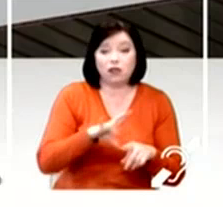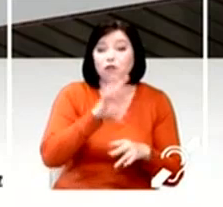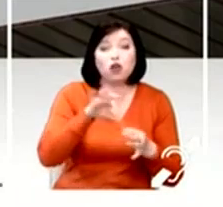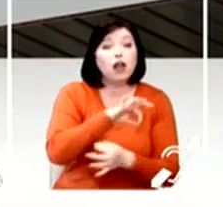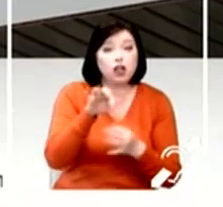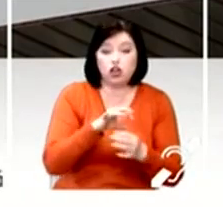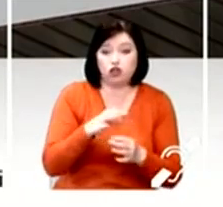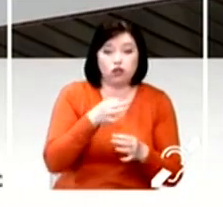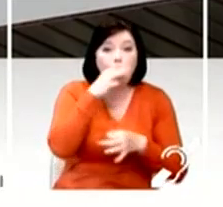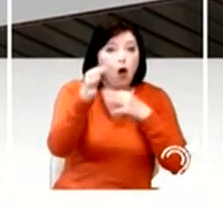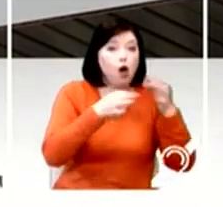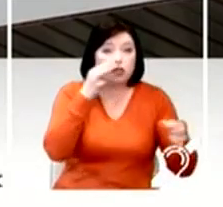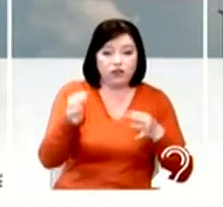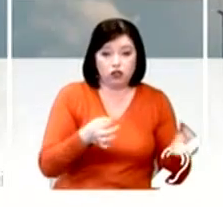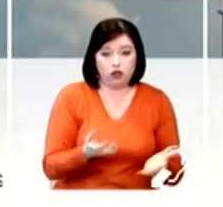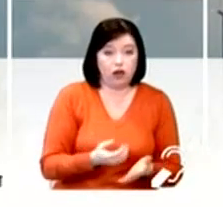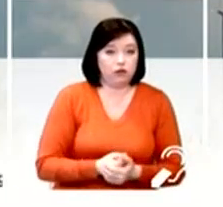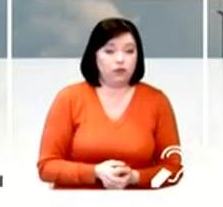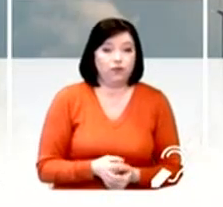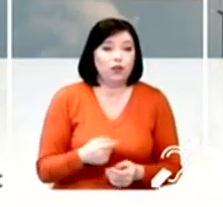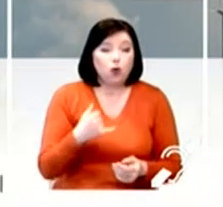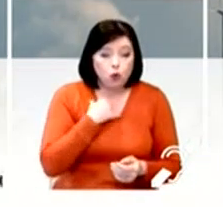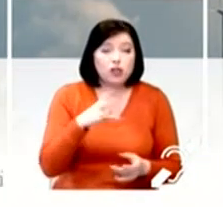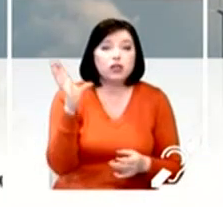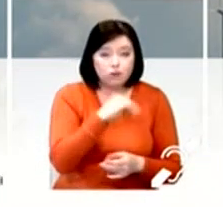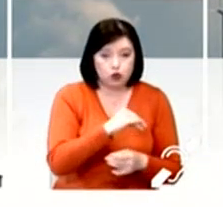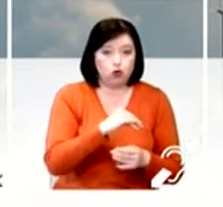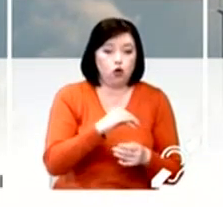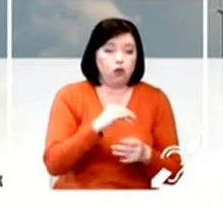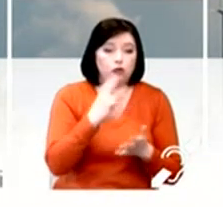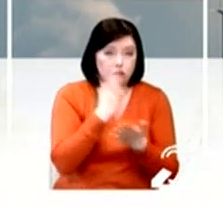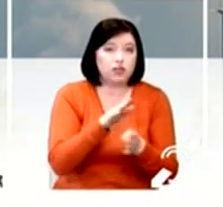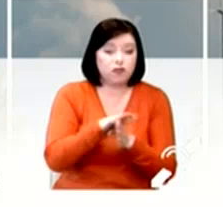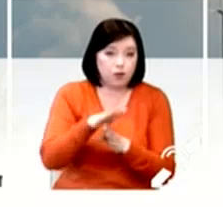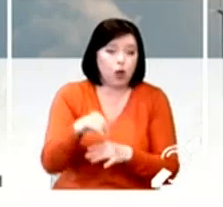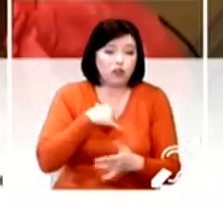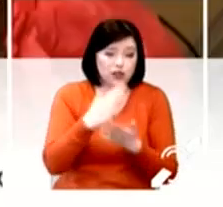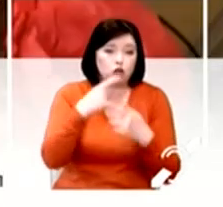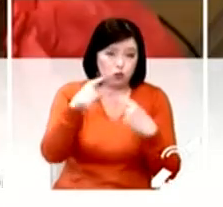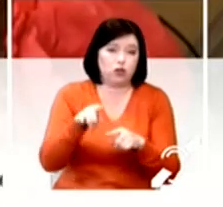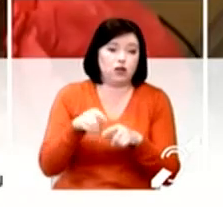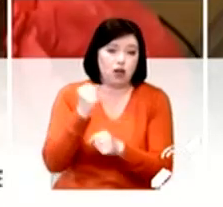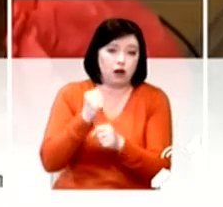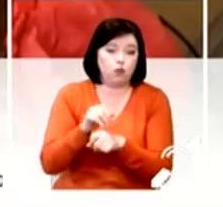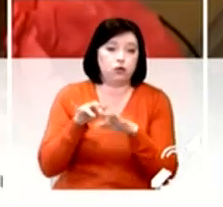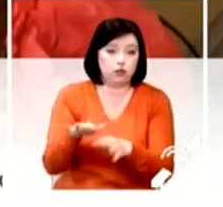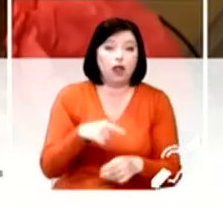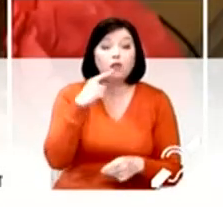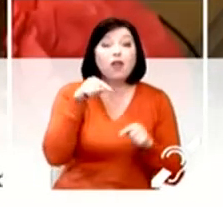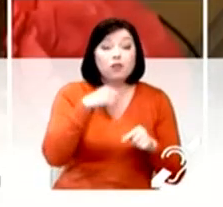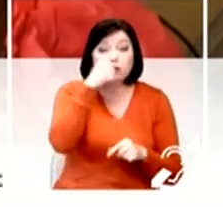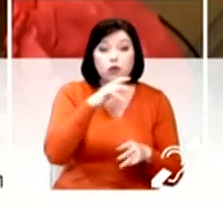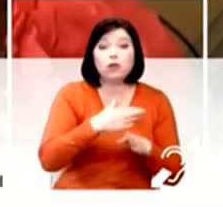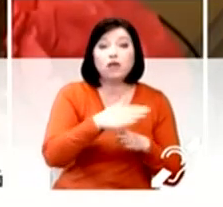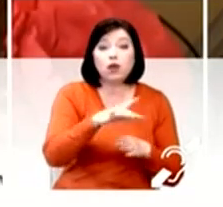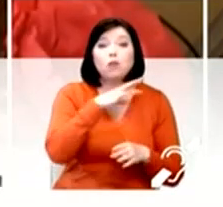comentariile excesive ale politicienilor și autorităților. Avem setate alte priorități. Premierul a precizat că în acest an au fost